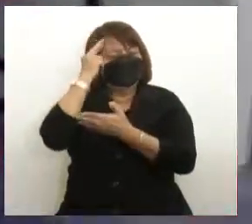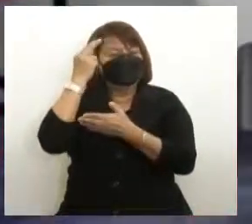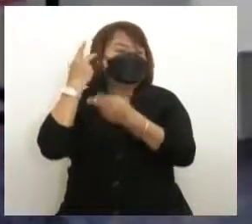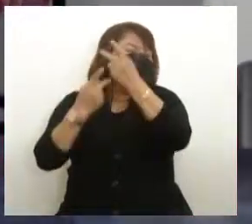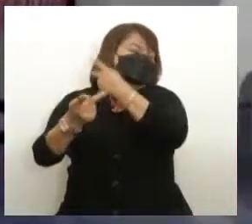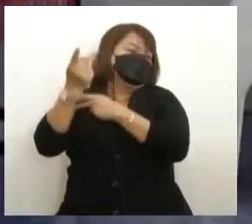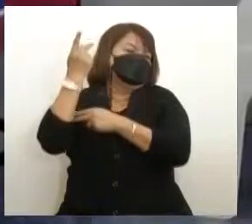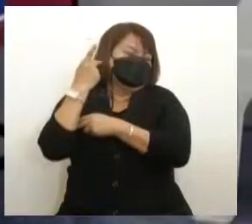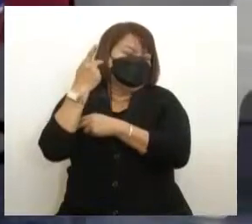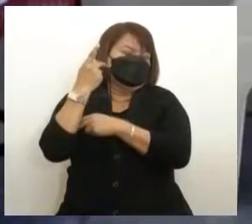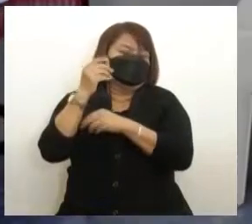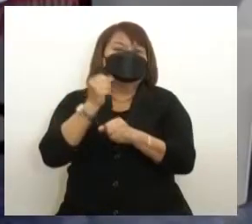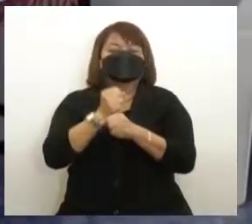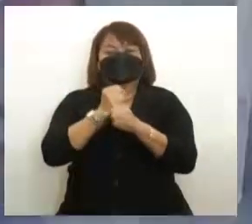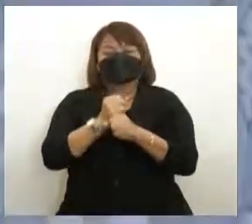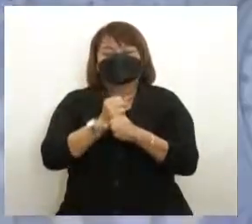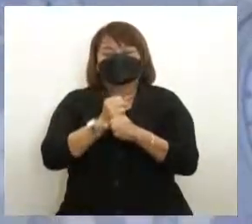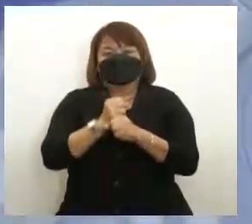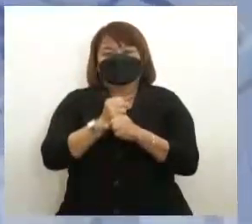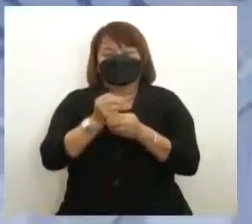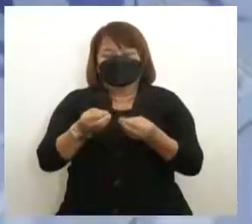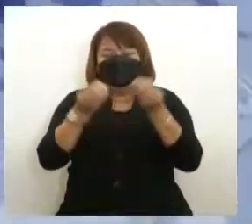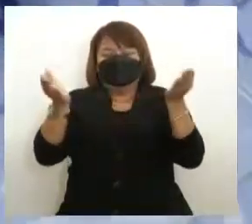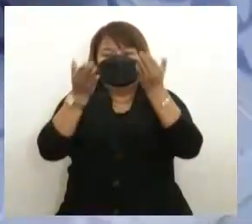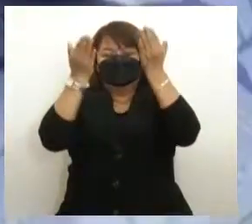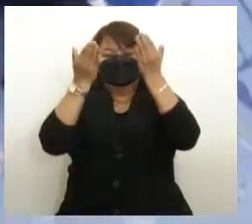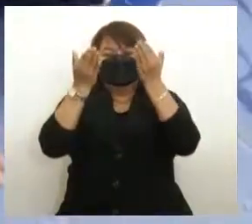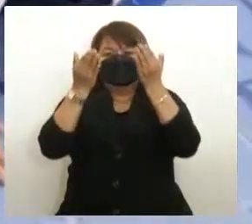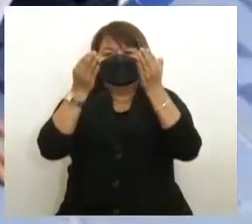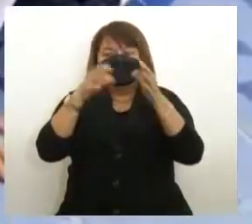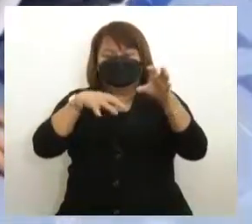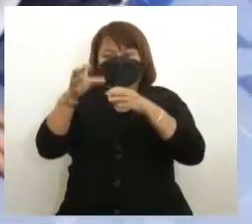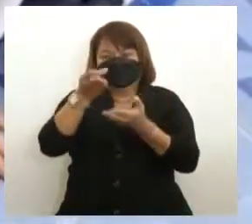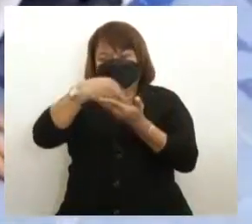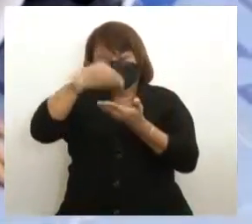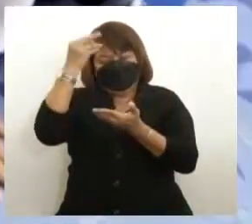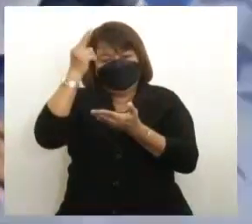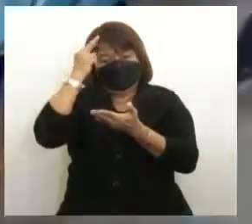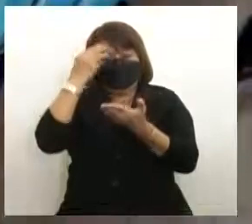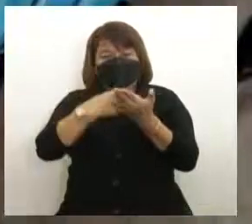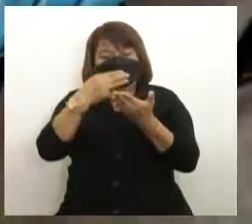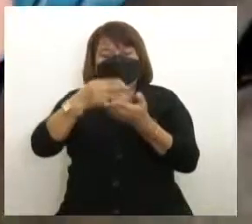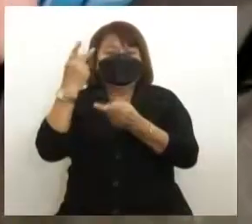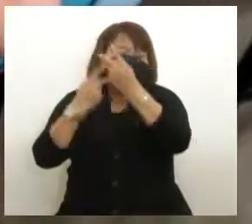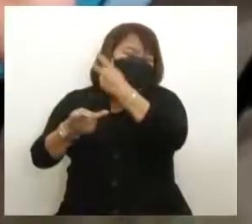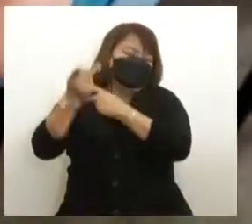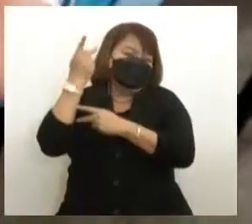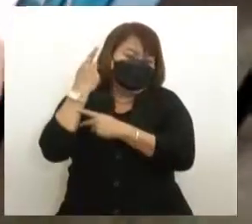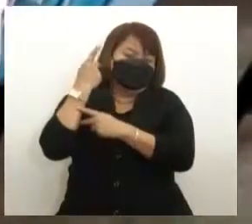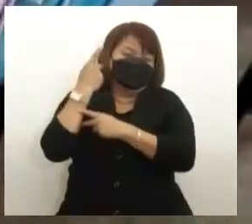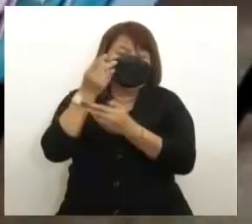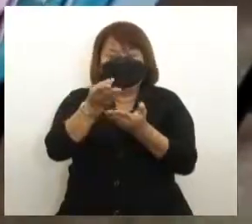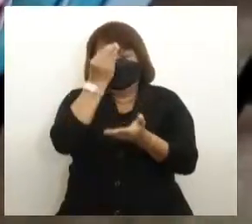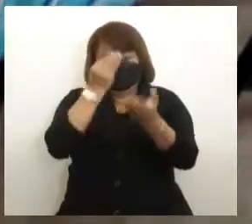สตร์โดยได้ดำเนินการขับเคลื่อนส่งเสริมสนับสนุนการจัดการเรียนรู้รายวิชาประวัติศาสตร์ที่เรียน